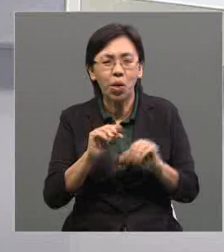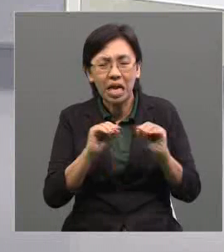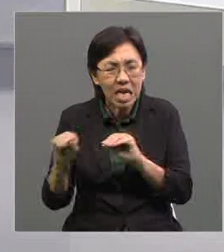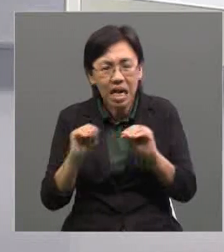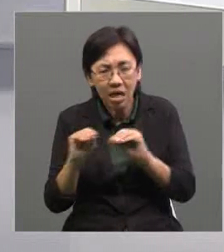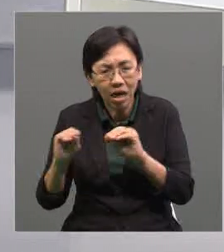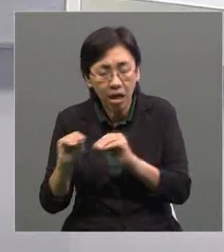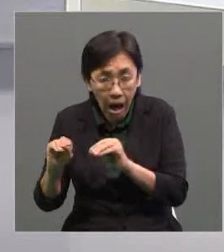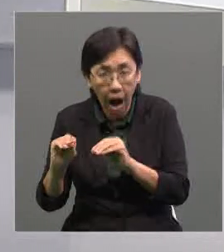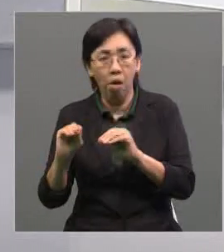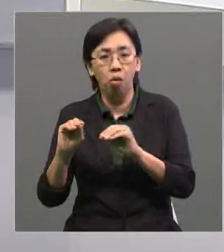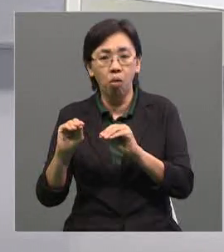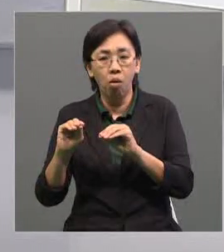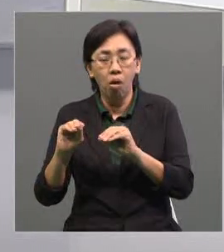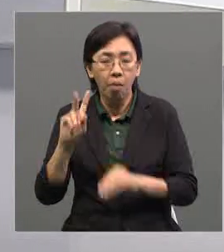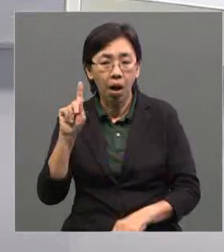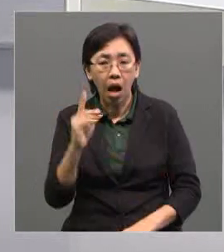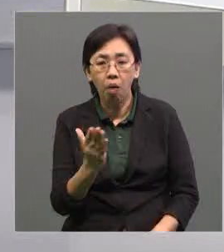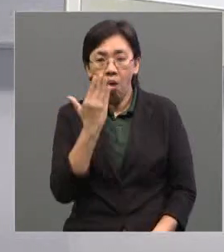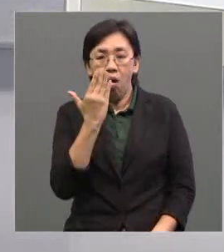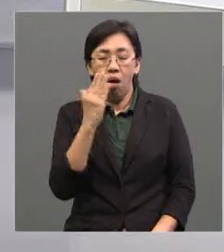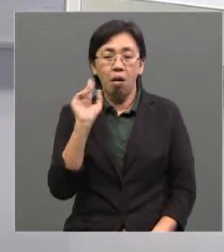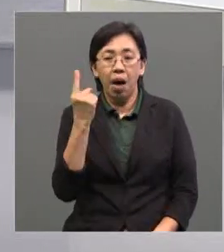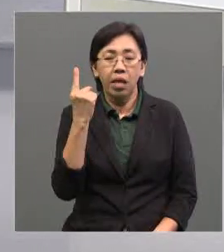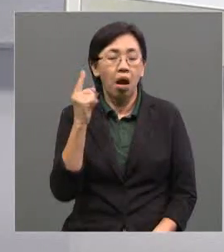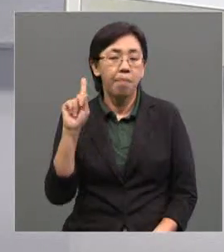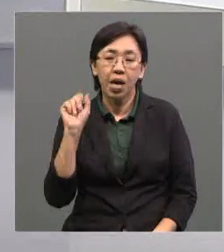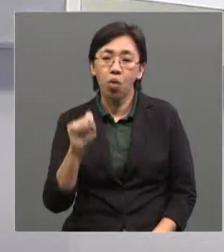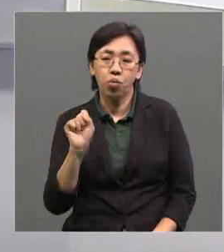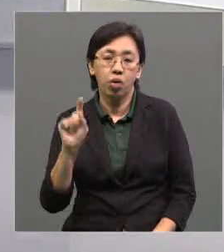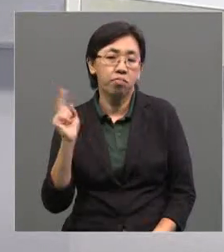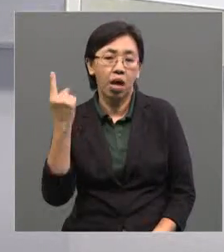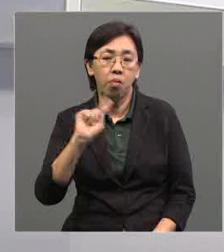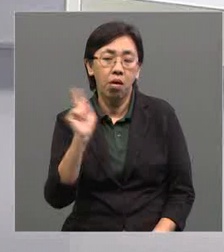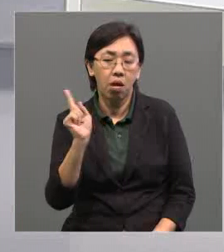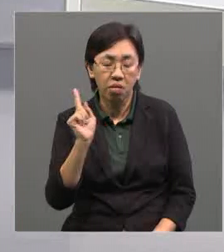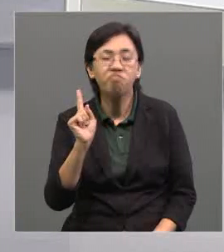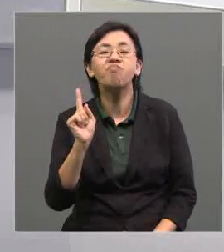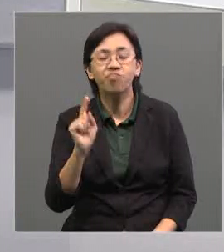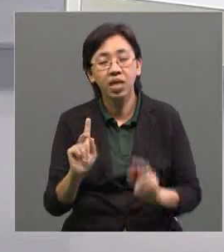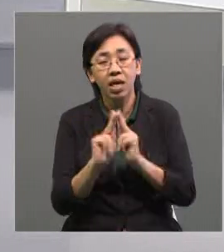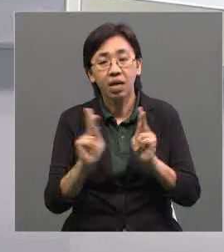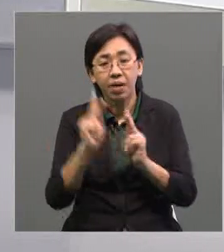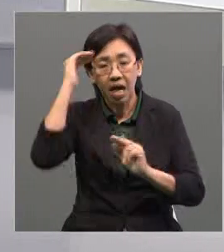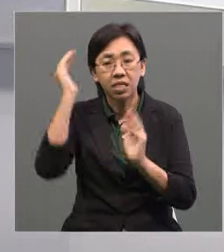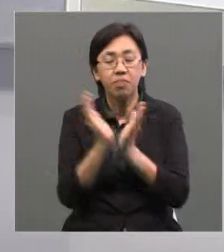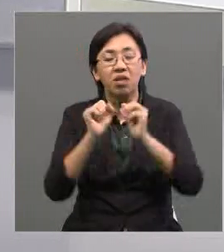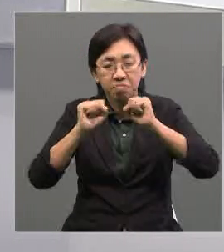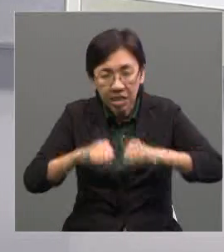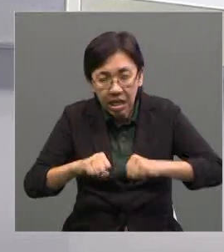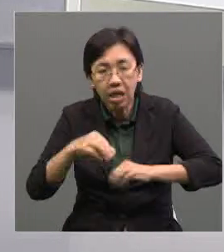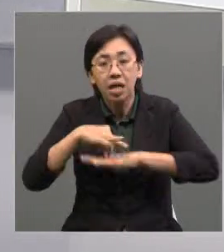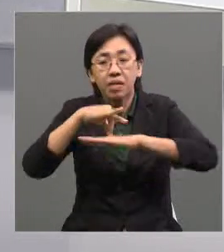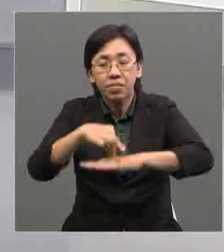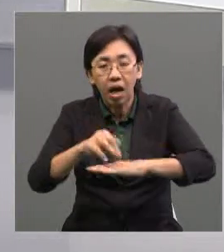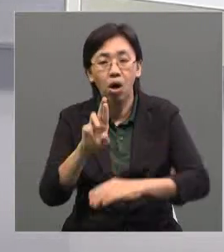ๆหลังจากนั้นอยู่ดีๆก็มี Breakingนวสอันใหม่นะมีข่าวด่วนอันใหม่ออกมาบอกว่าตกลงเนี่ยให้มีการแต่งตั้งพลตำรวจ